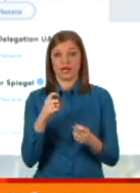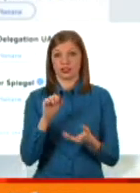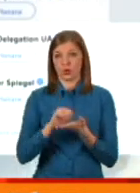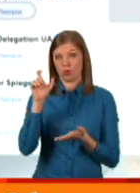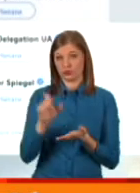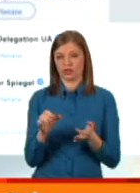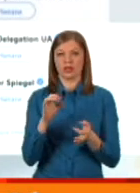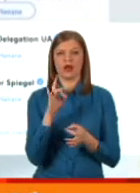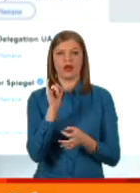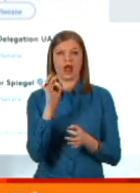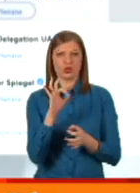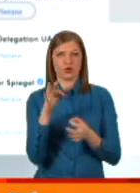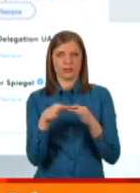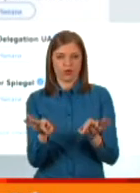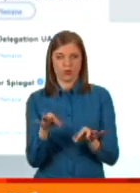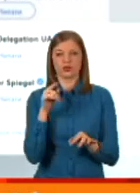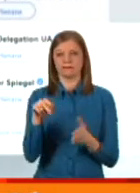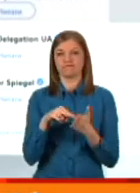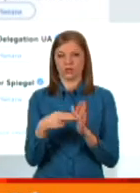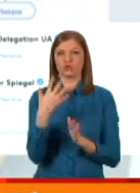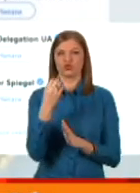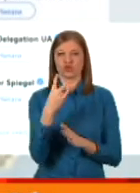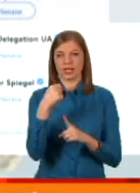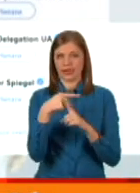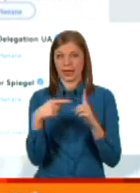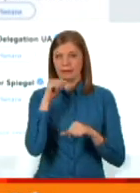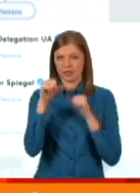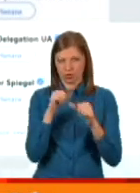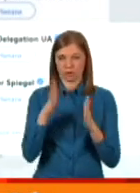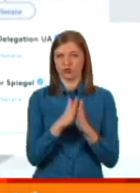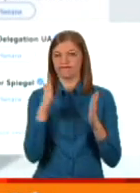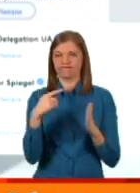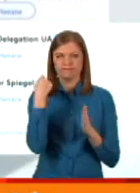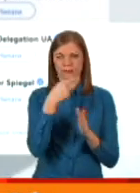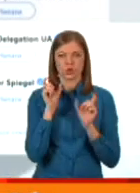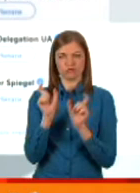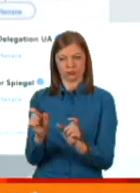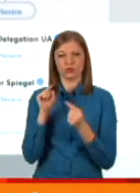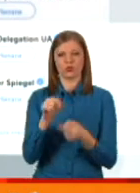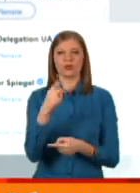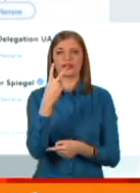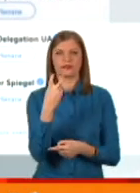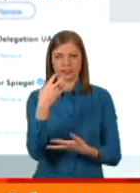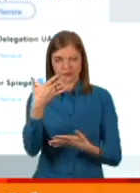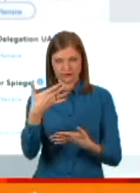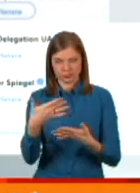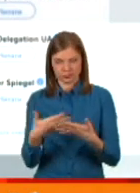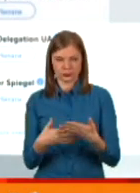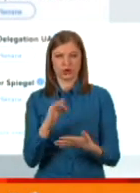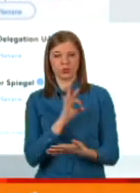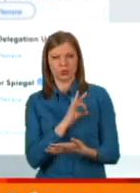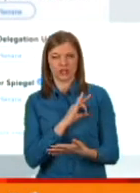кореспондента Радіо Свобода Рикарда Йозвяка, ЄС планує ще на півроку подовжити персональні санкції проти понад 200